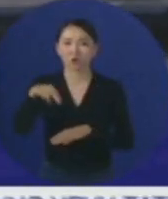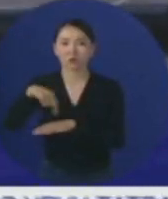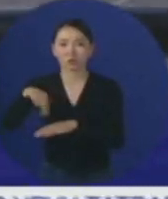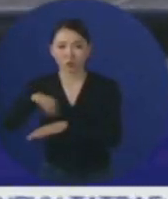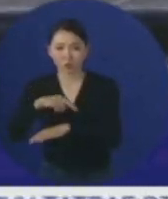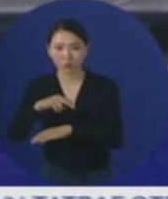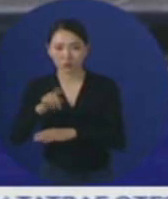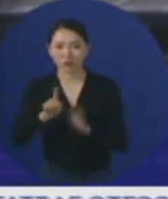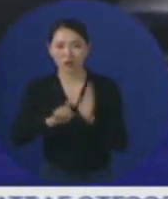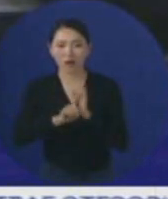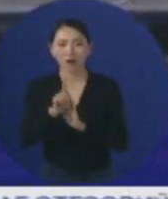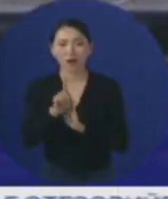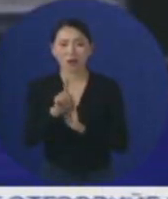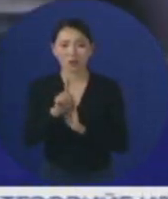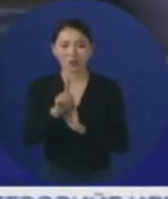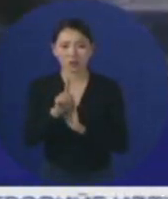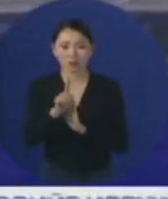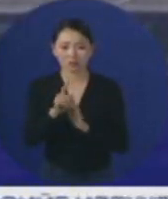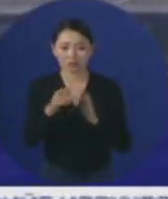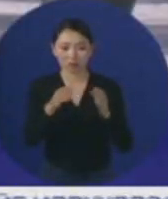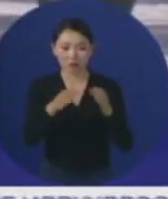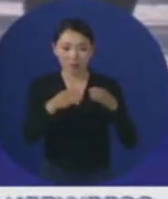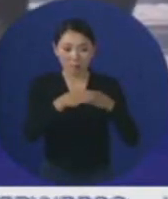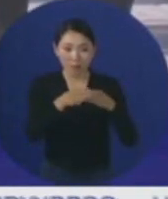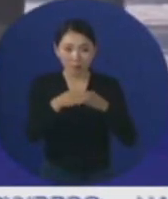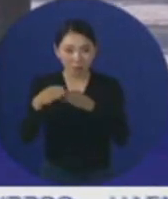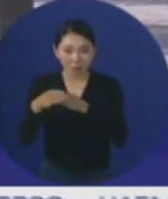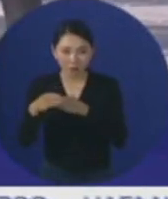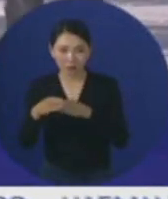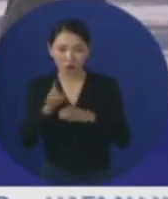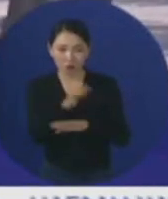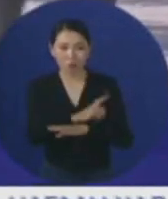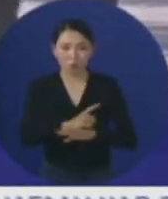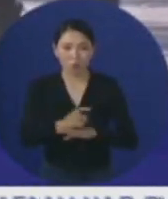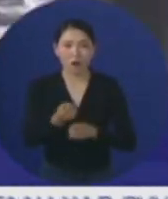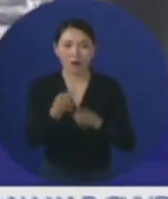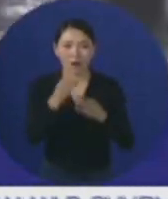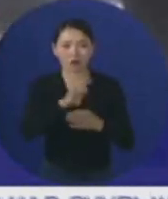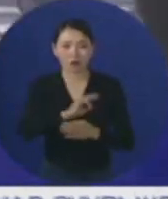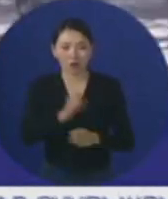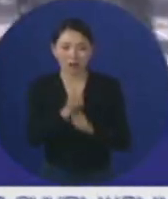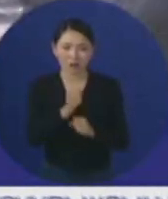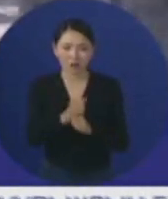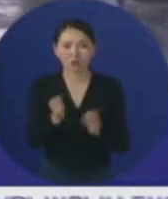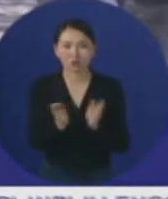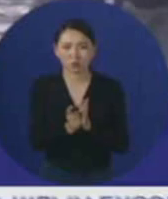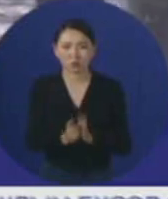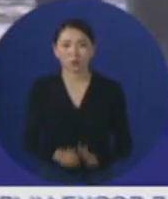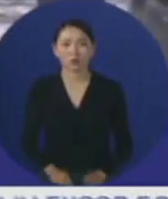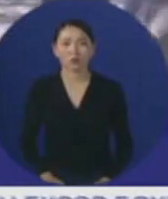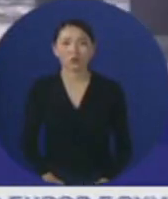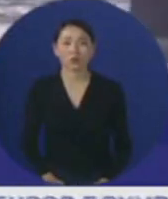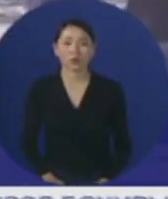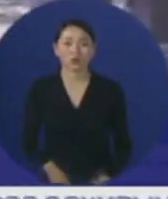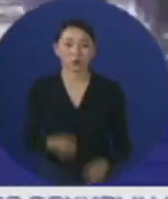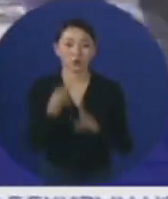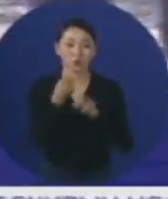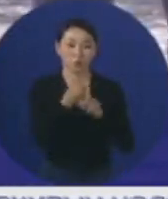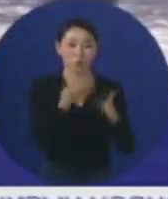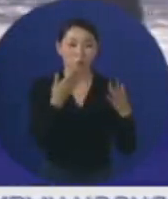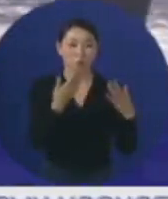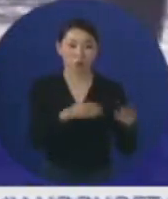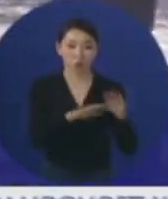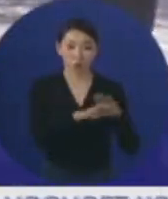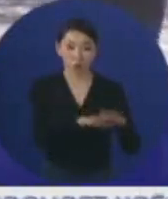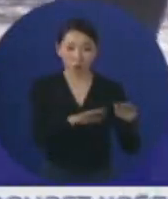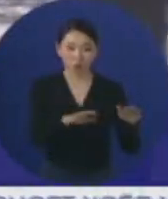шатны нэгжүүдээр хамтарсан баг үр дүнтэй уялдаа холбоо сайтай ажиллах нь чухал юм. Нөгөөтэйгүр хүчирхийлэлд өрн хүүхдэд ар